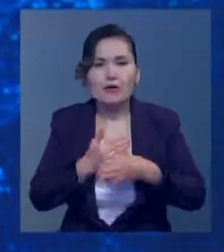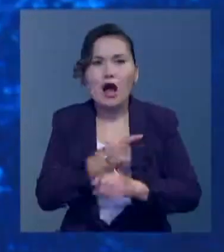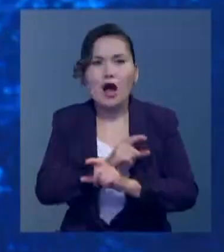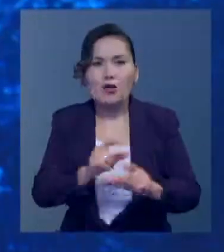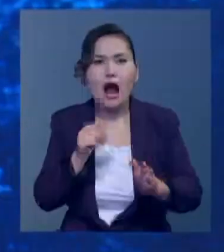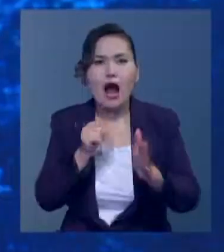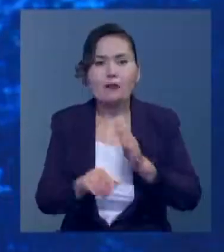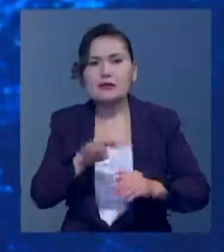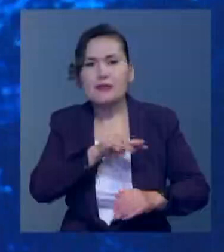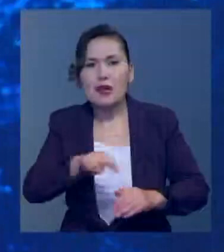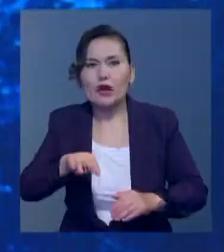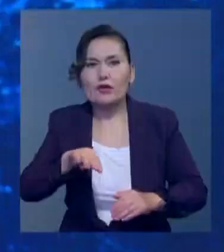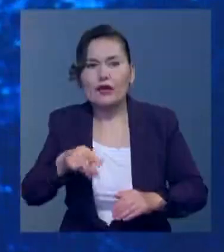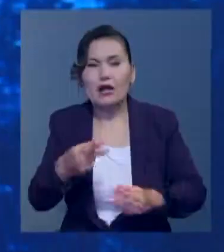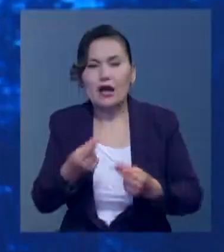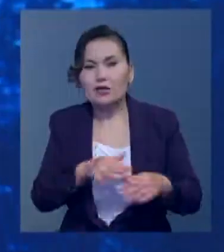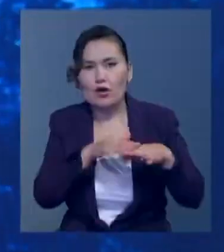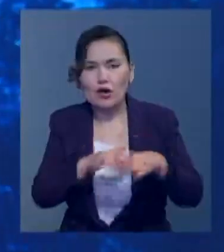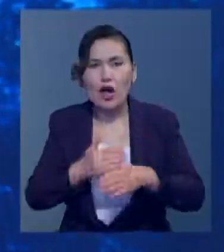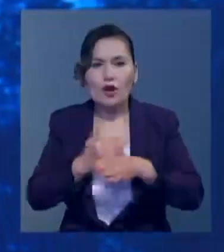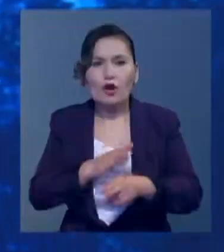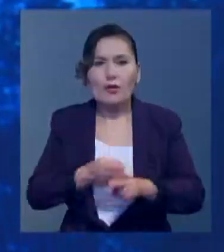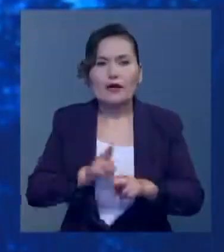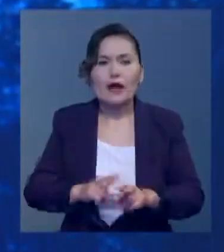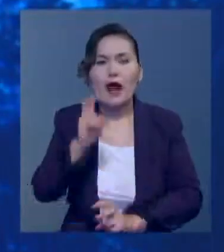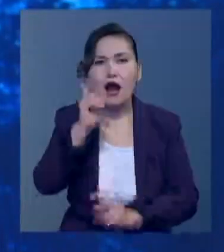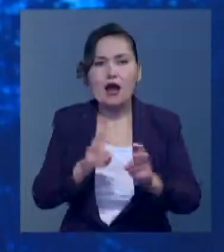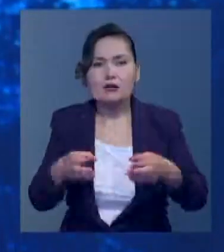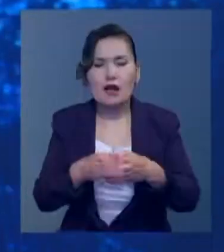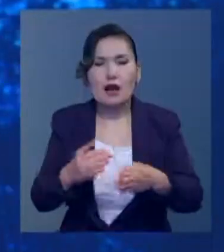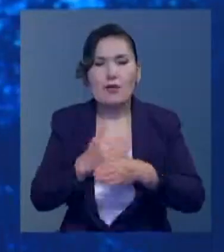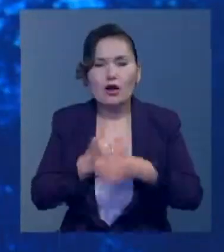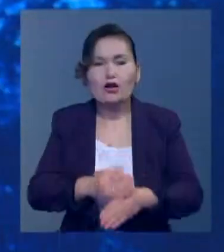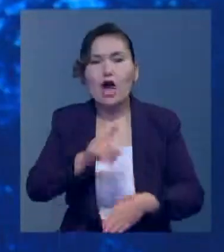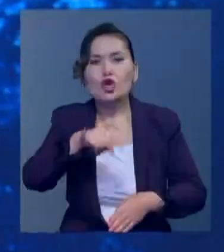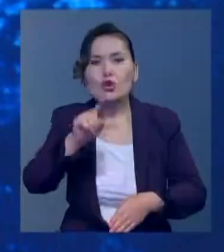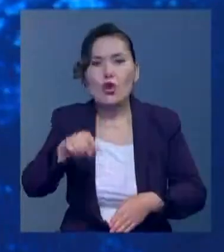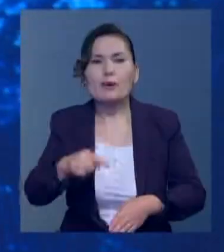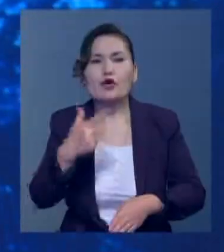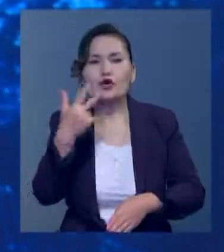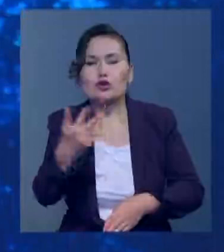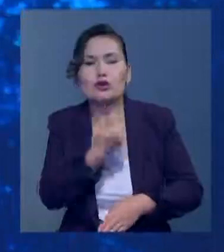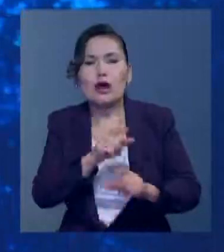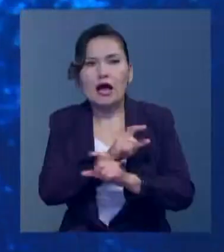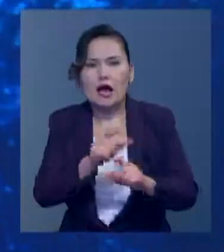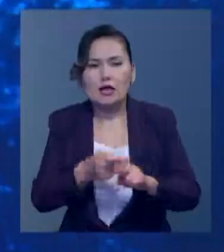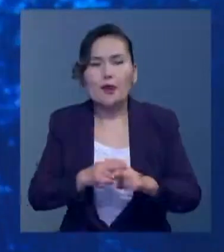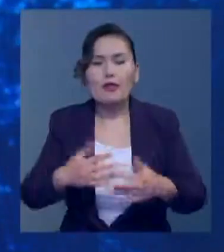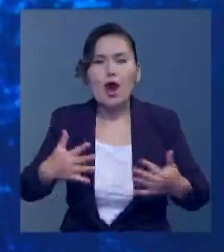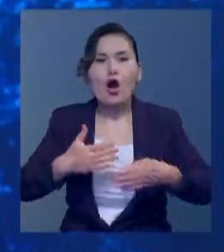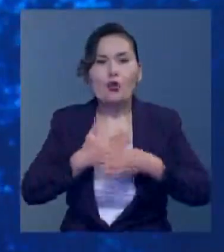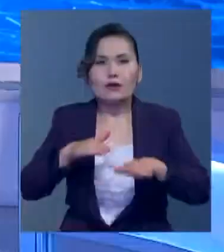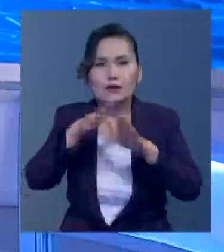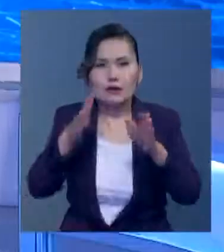ауруханаларға 60 миллион теңгенің көмегі көрсетілді. Іргелі кәсіпорындардың бірі нөмір 3-ші қалалық ауруханаға оттегі бекетін әкеліп